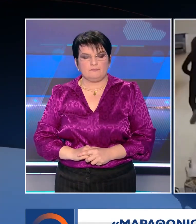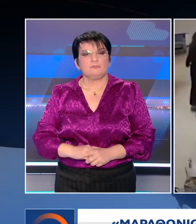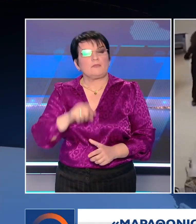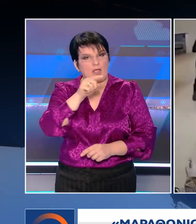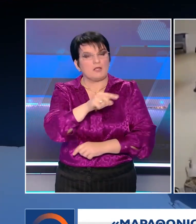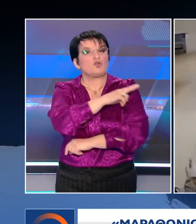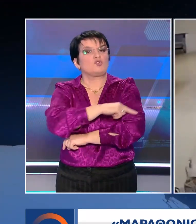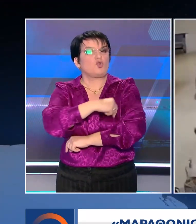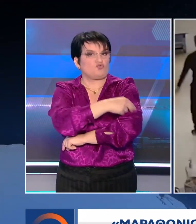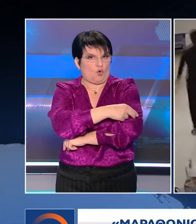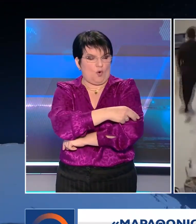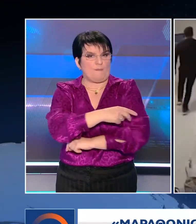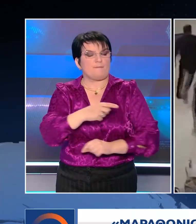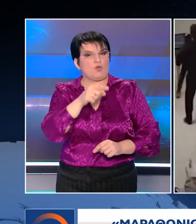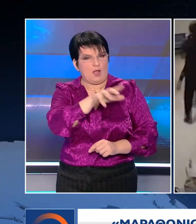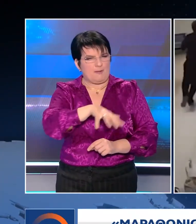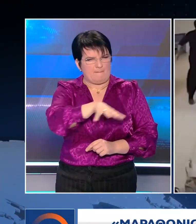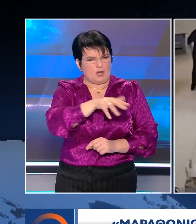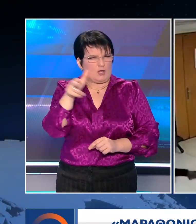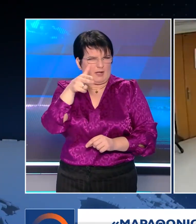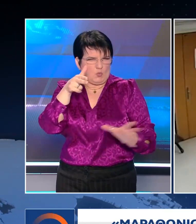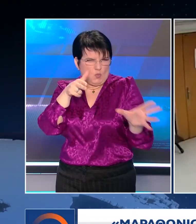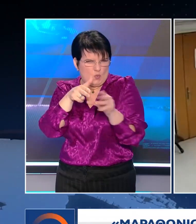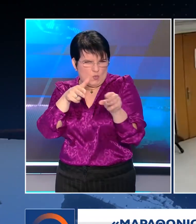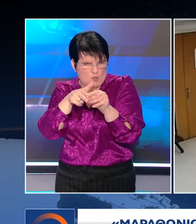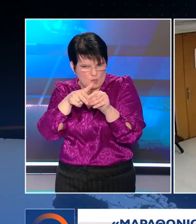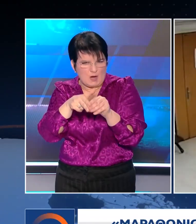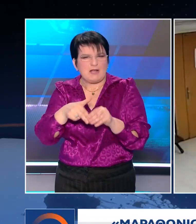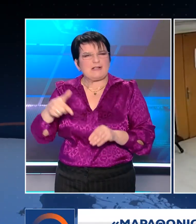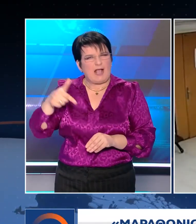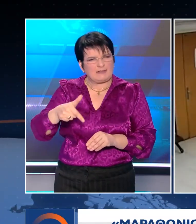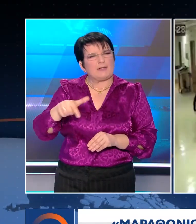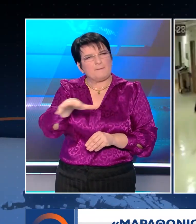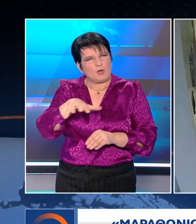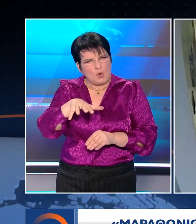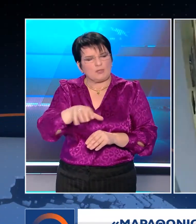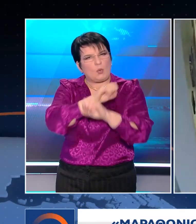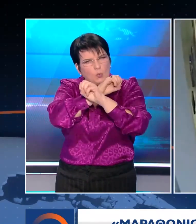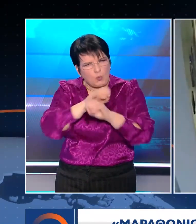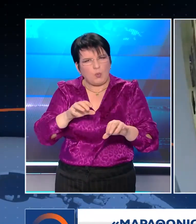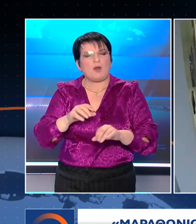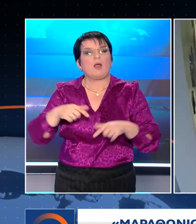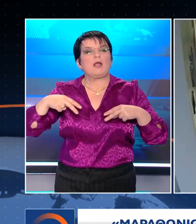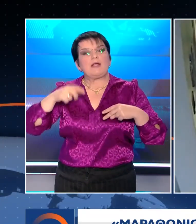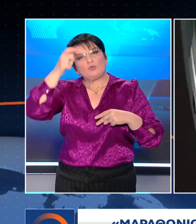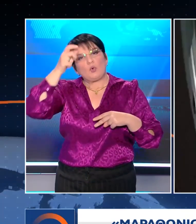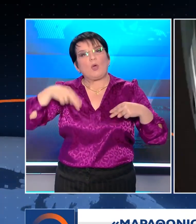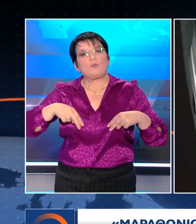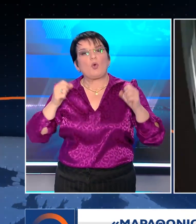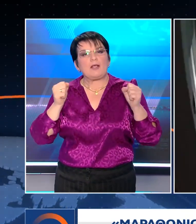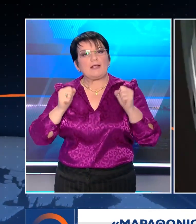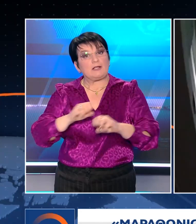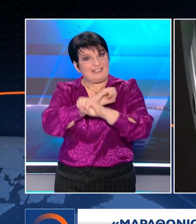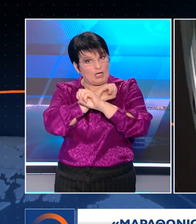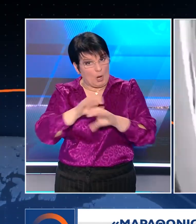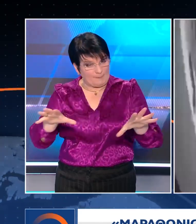Την ίδια ώρα τον γύρο του κόσμου κάνει βίντεο από κάμερες ασφαλείας σε νοσοκομείο στο Γκαζιαντέπ, το οποίο μοιράστηκε στο διαδίκτυο από τον Τούρκο Υπουργό Υγείας. Σε αυτό